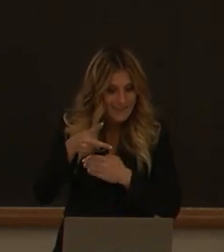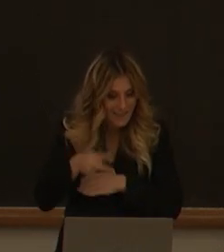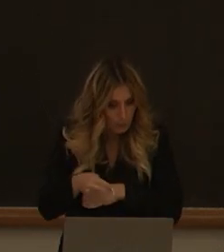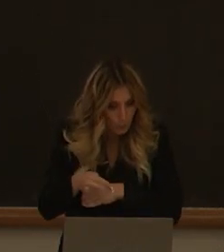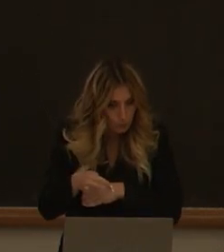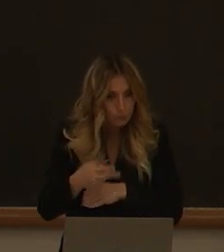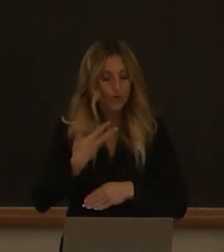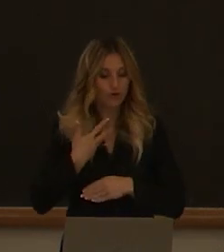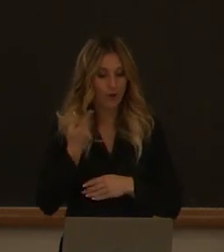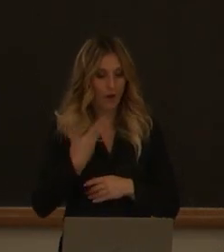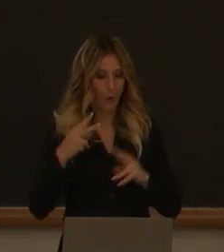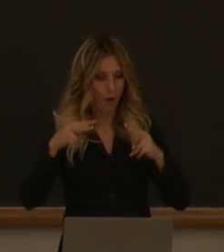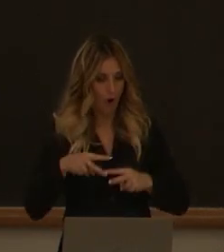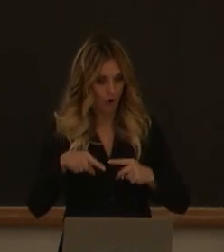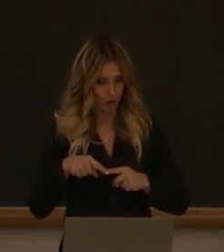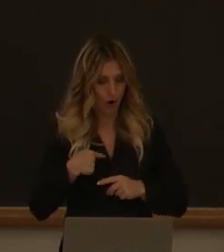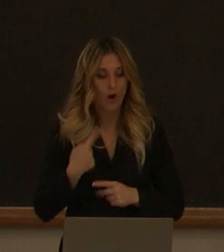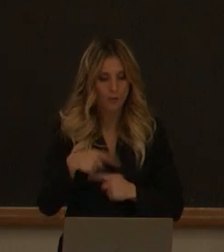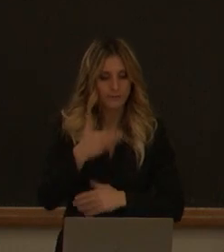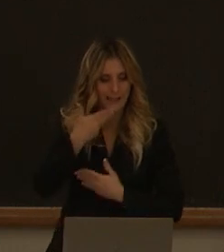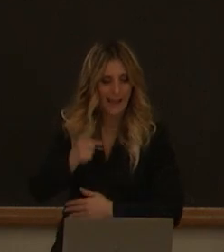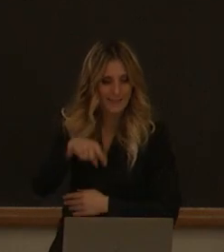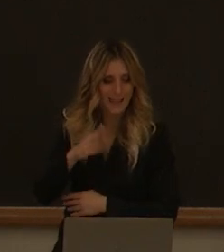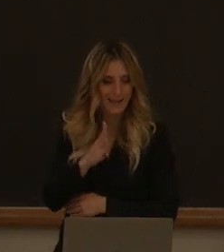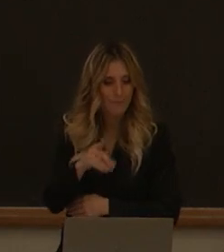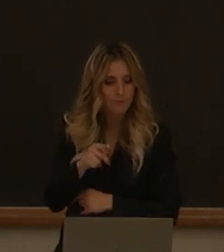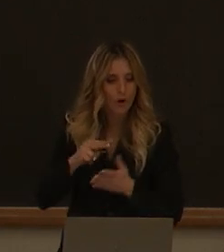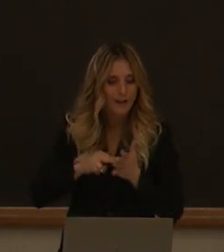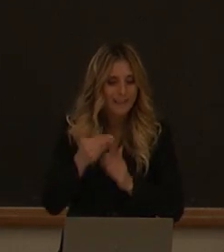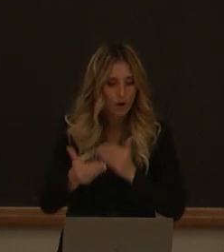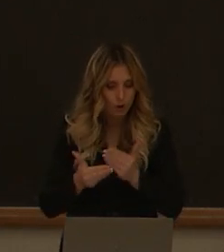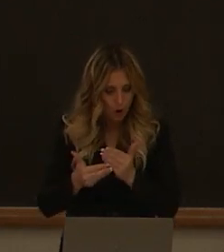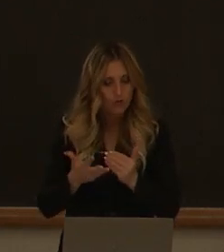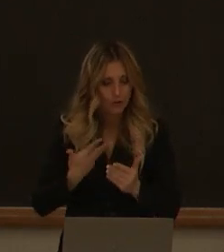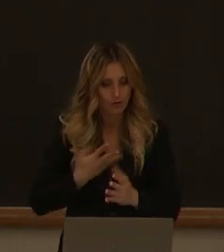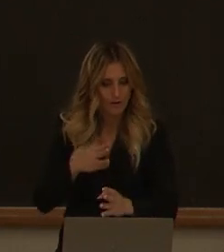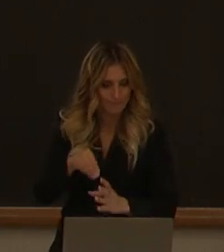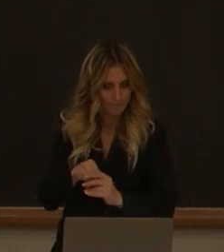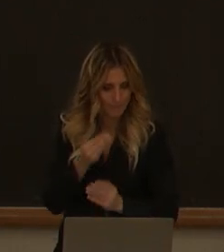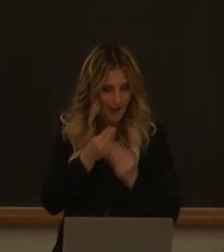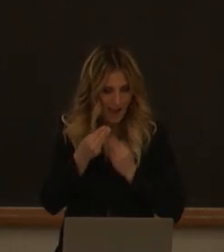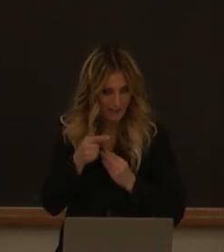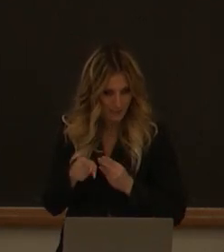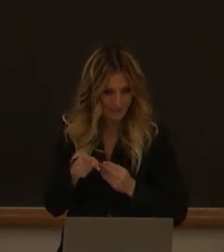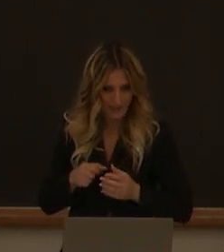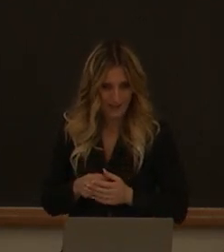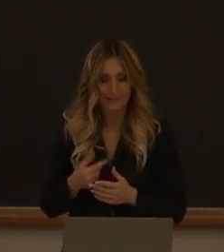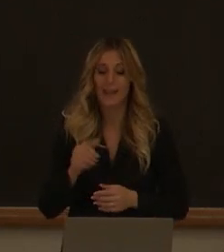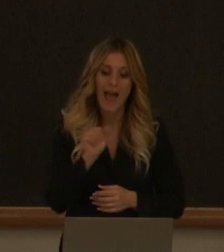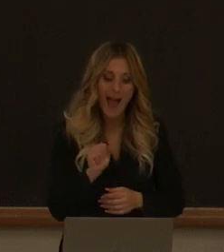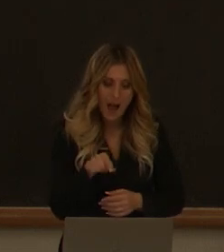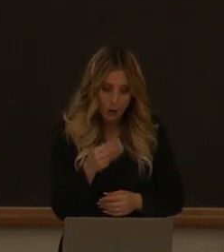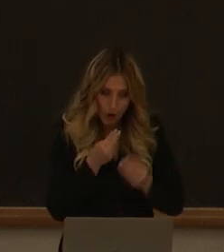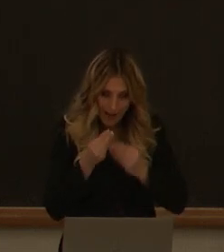una biotecnologia anche applicata al settore agroalimentare. una necessità di una formazione